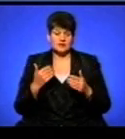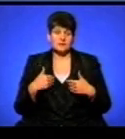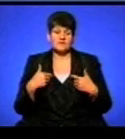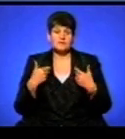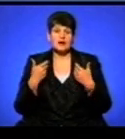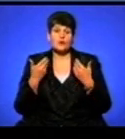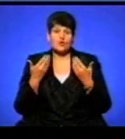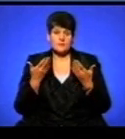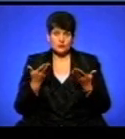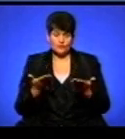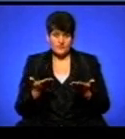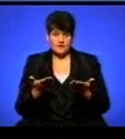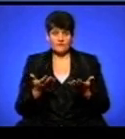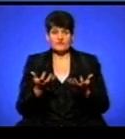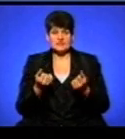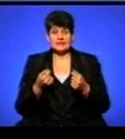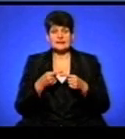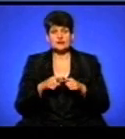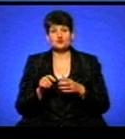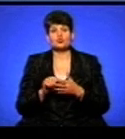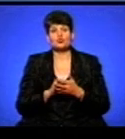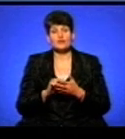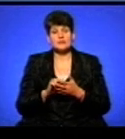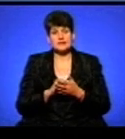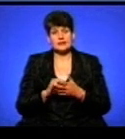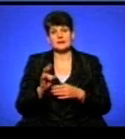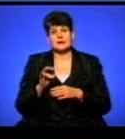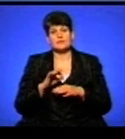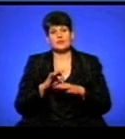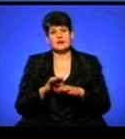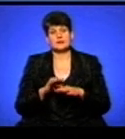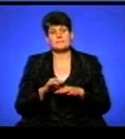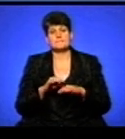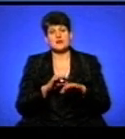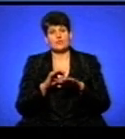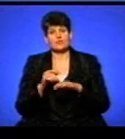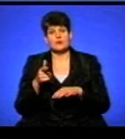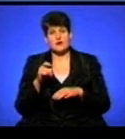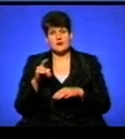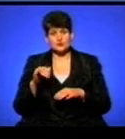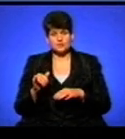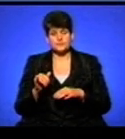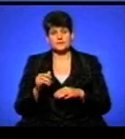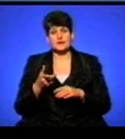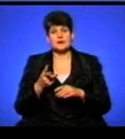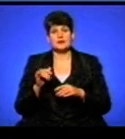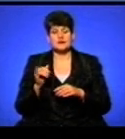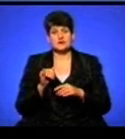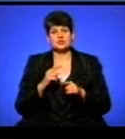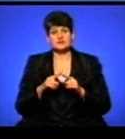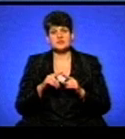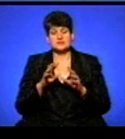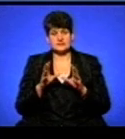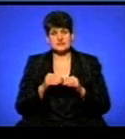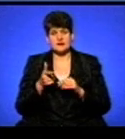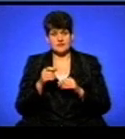рекомендував би все-таки взяти технічну документацію на проведення природнього газу, якщо опалення природнім газом, напевно, швидше за все,